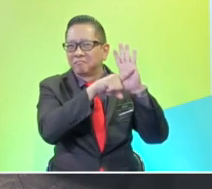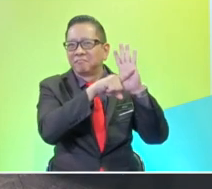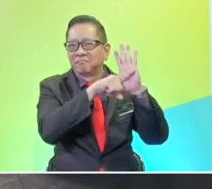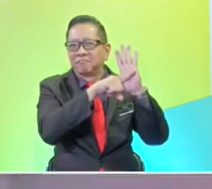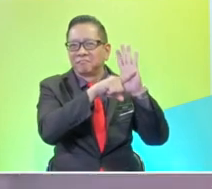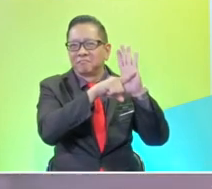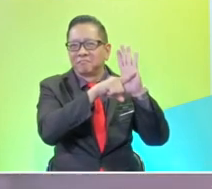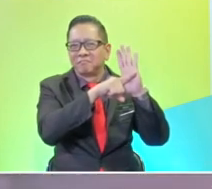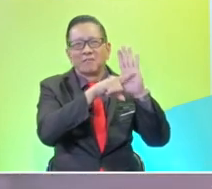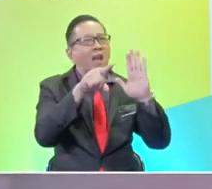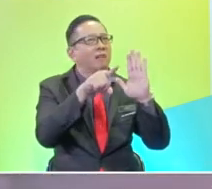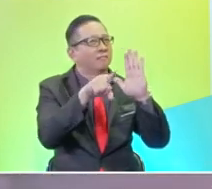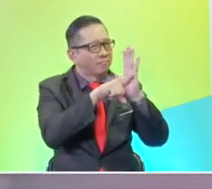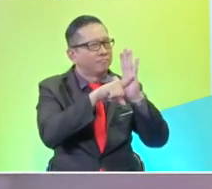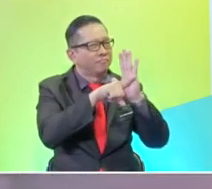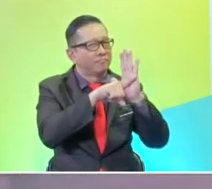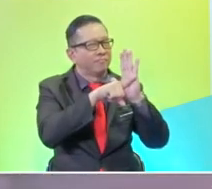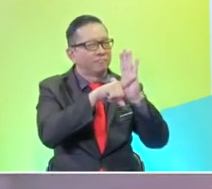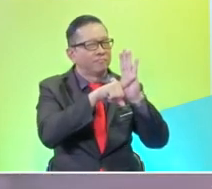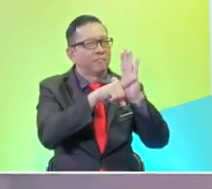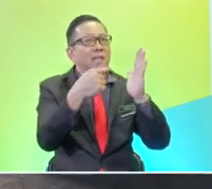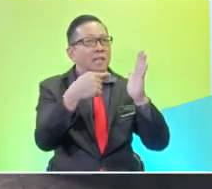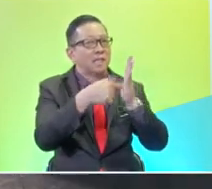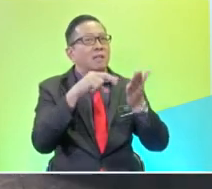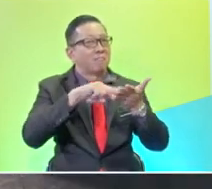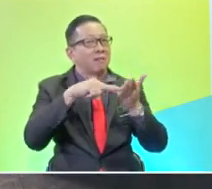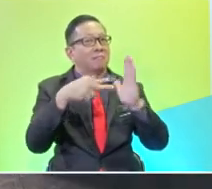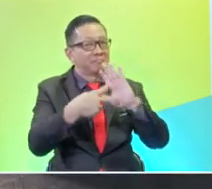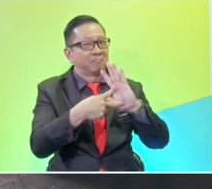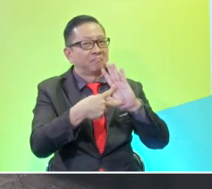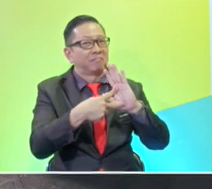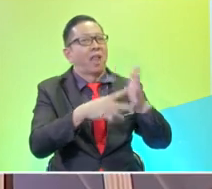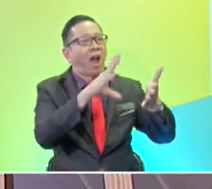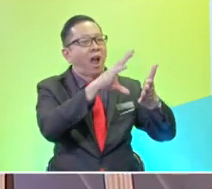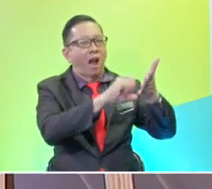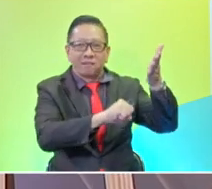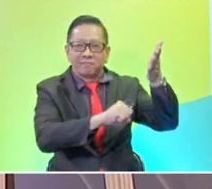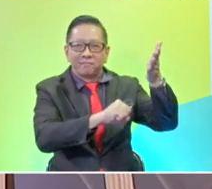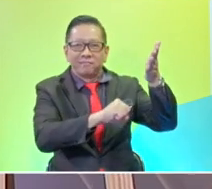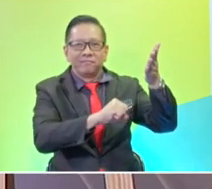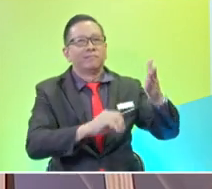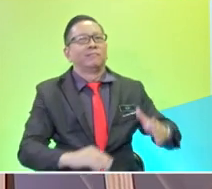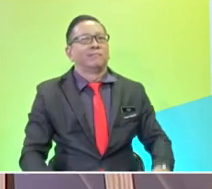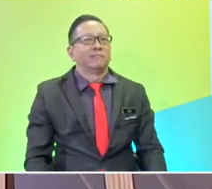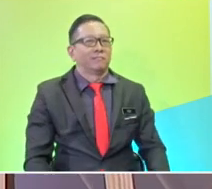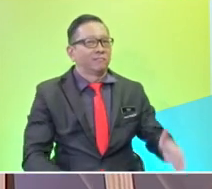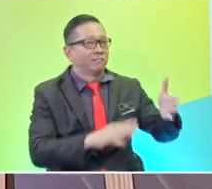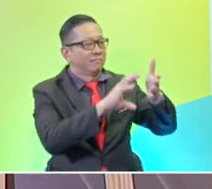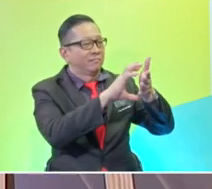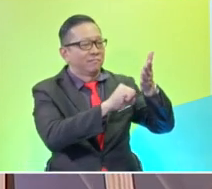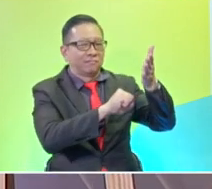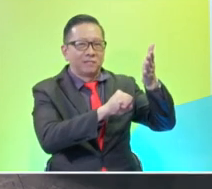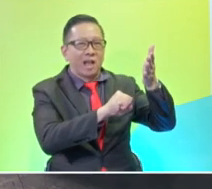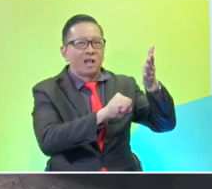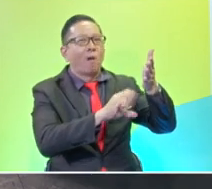itu nah ini adalah simbol tulang ini